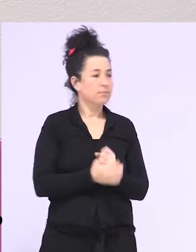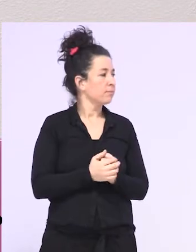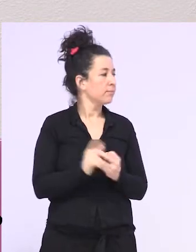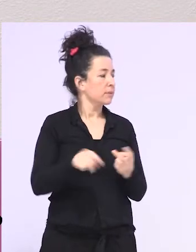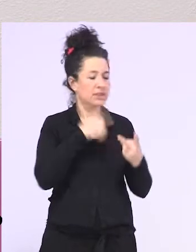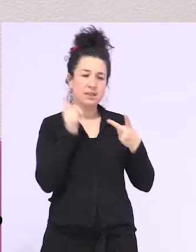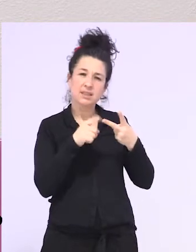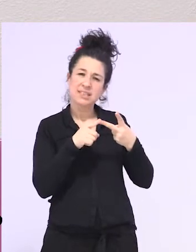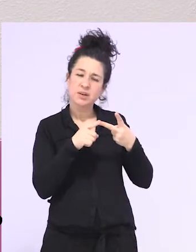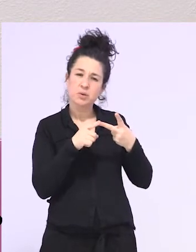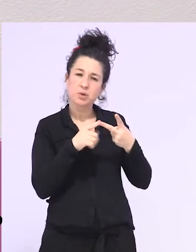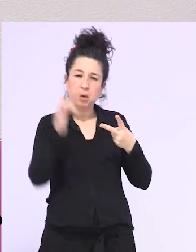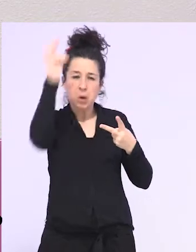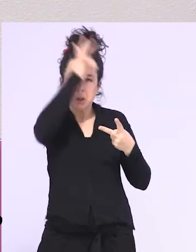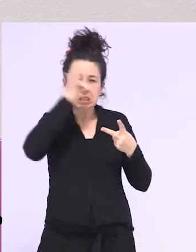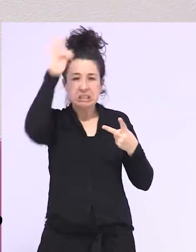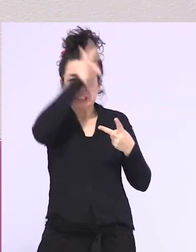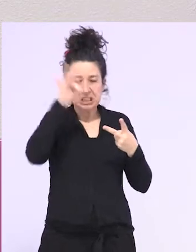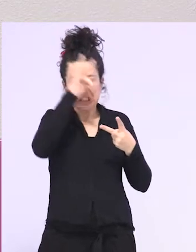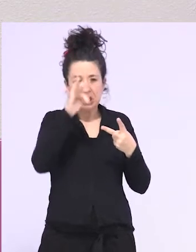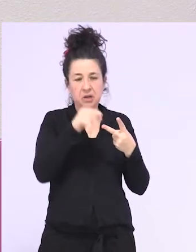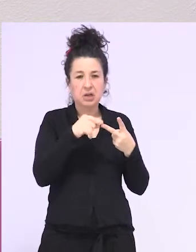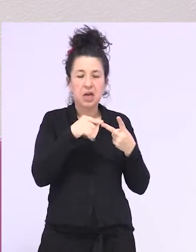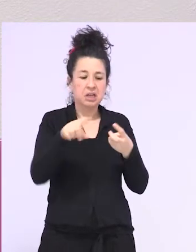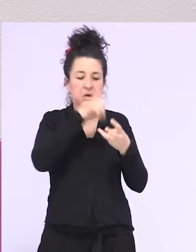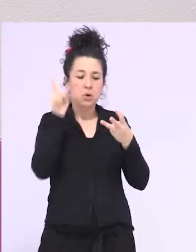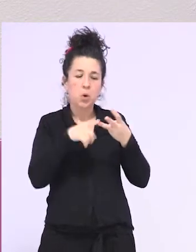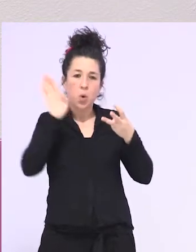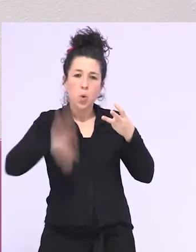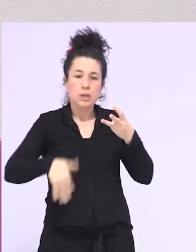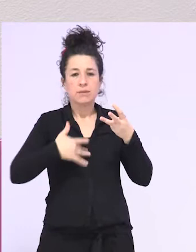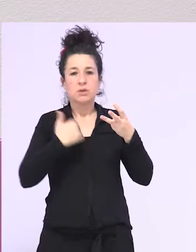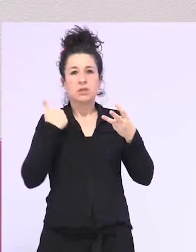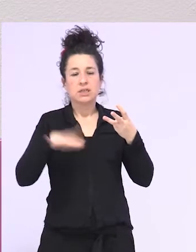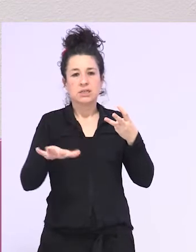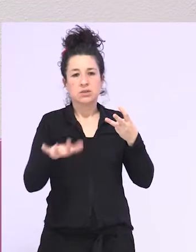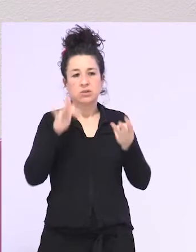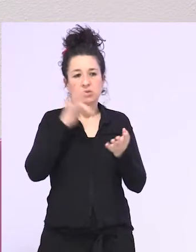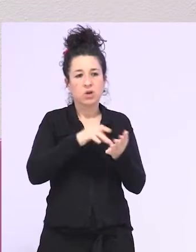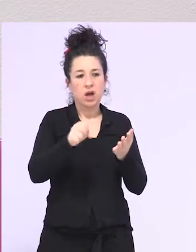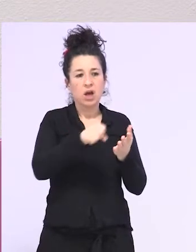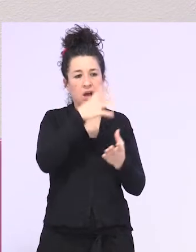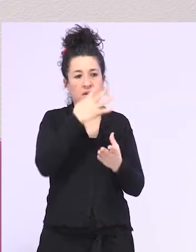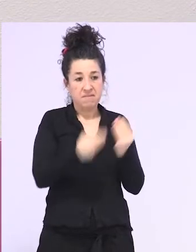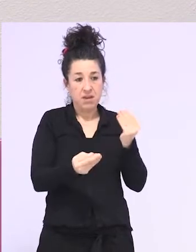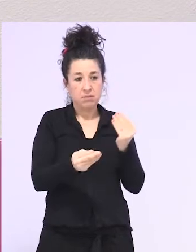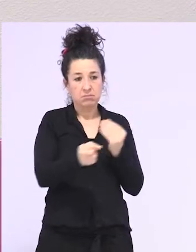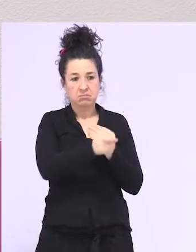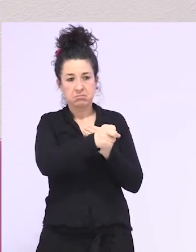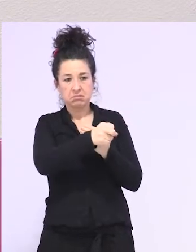Gero dago horrelako zati teoriko bat, uste eta aurrekariekin eta hola, eta bukaeran ja dago fallua, ez, edo bukaerako